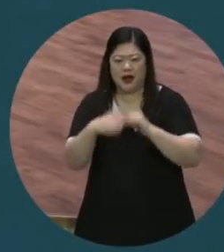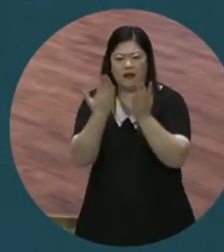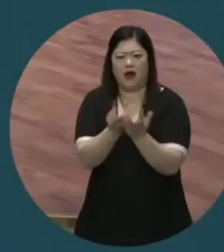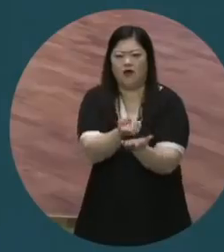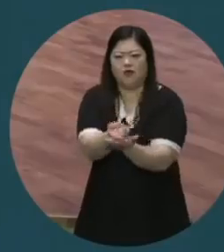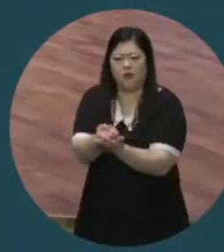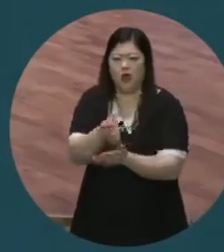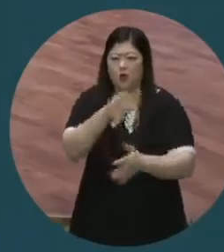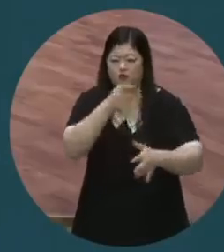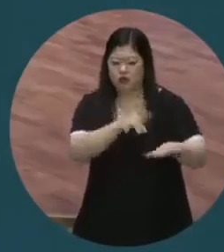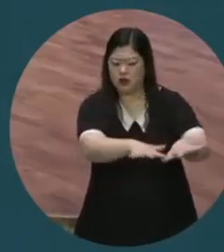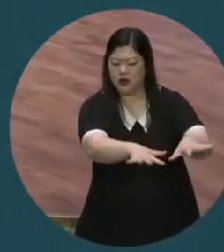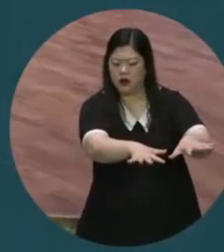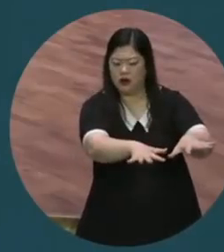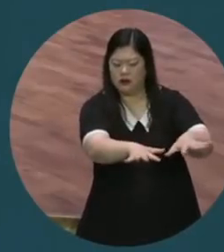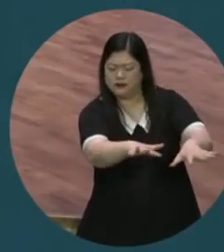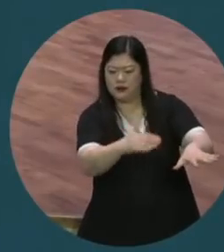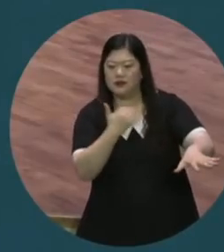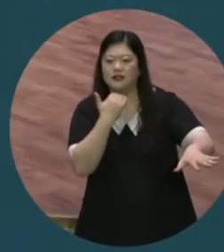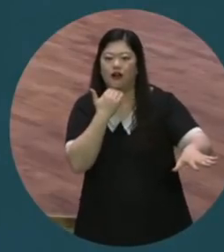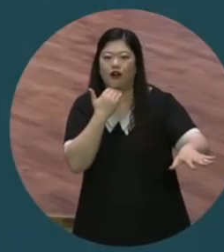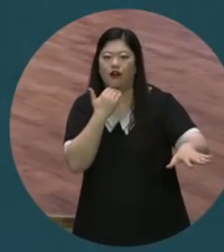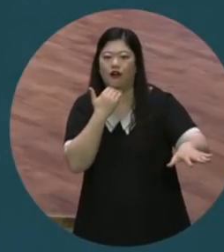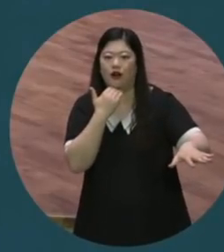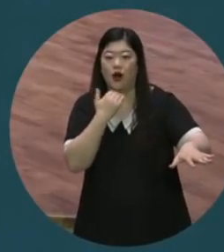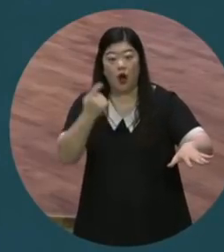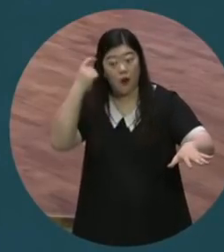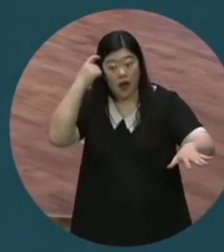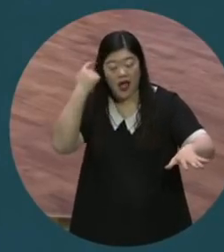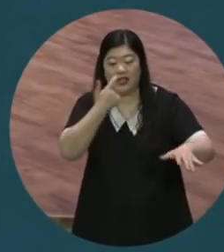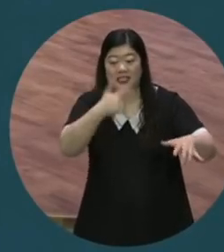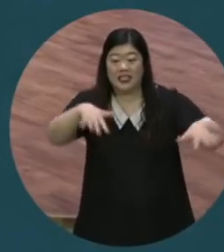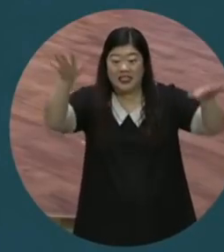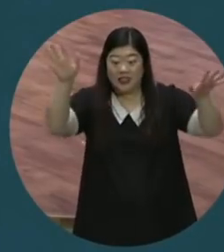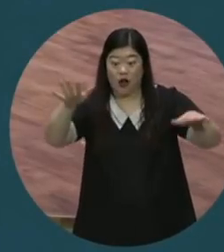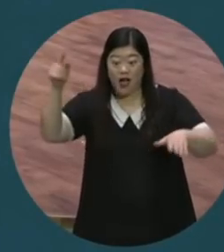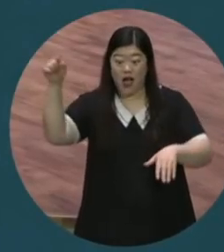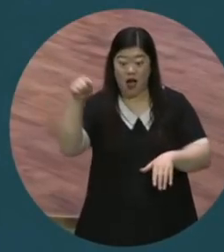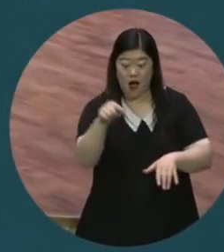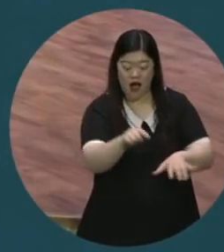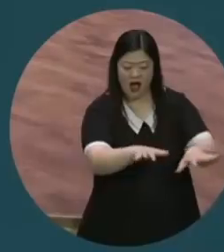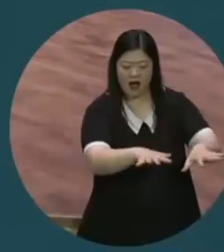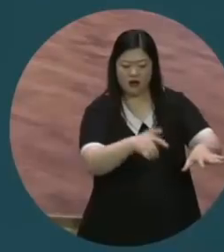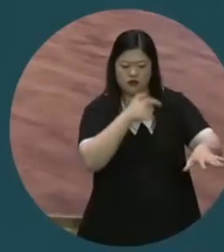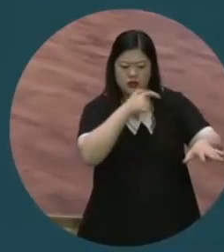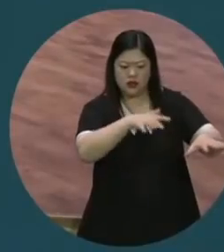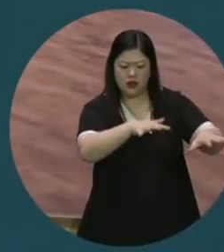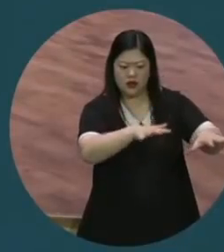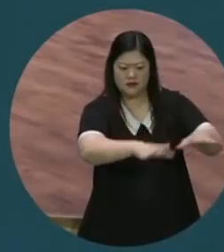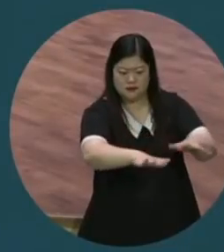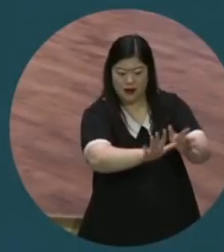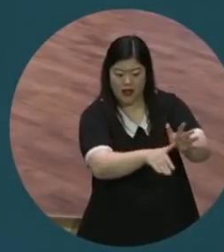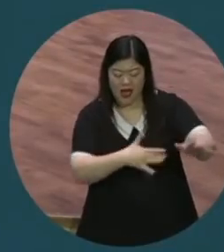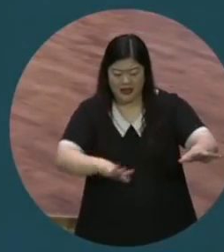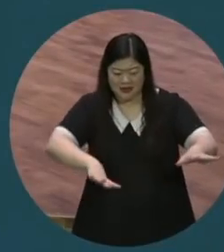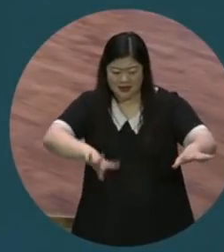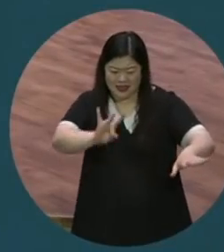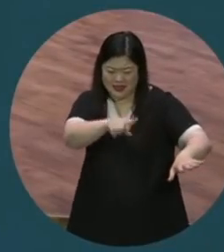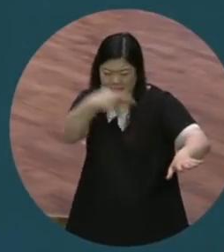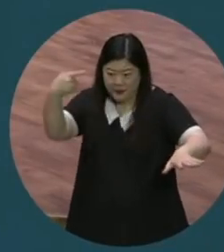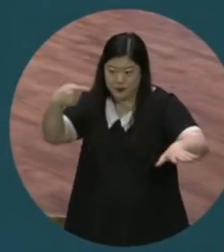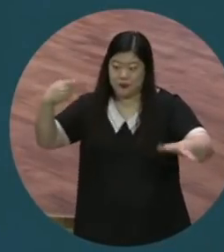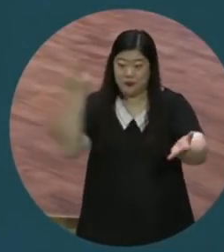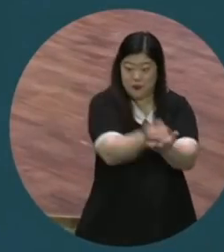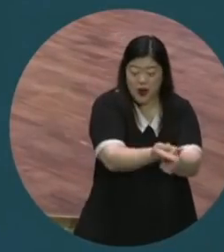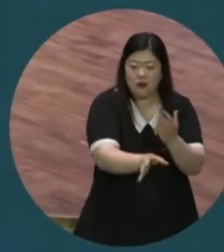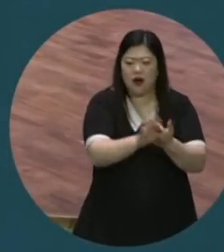물의 움직임을 기다리니 이는 천사가 가끔 못에 내려와 물을 움직이게 하는데 움직인 후에 먼저 들어가는 자는 어떤